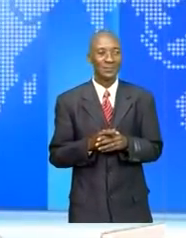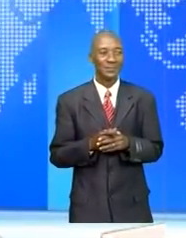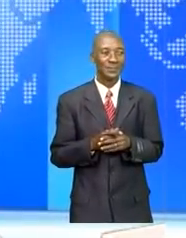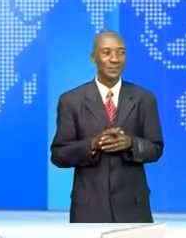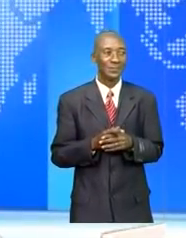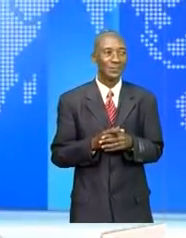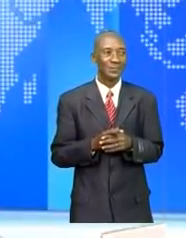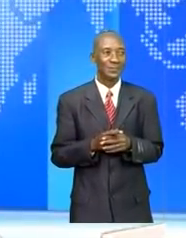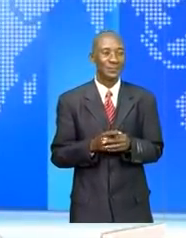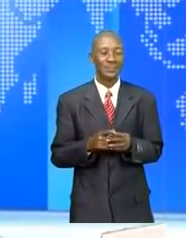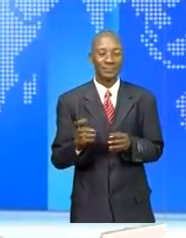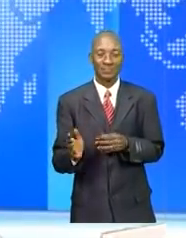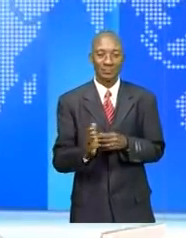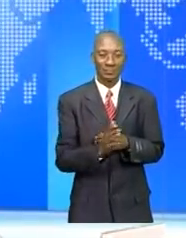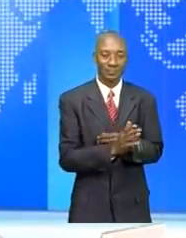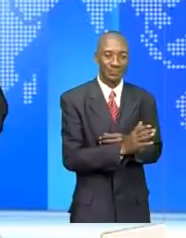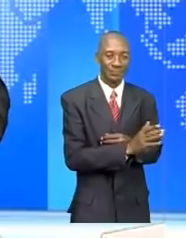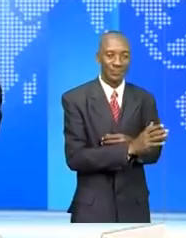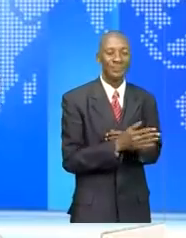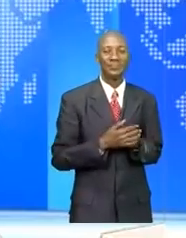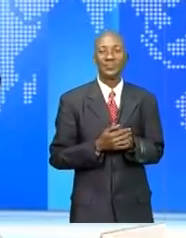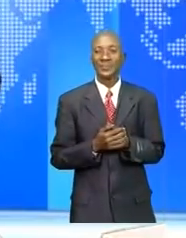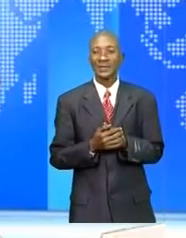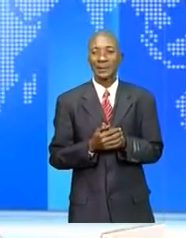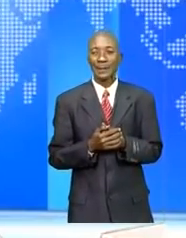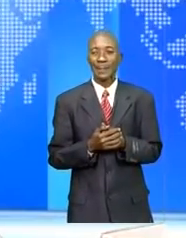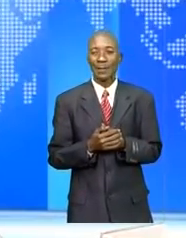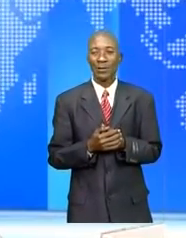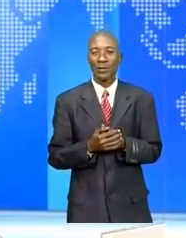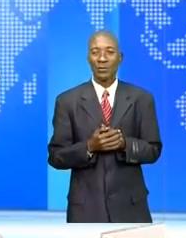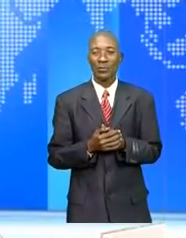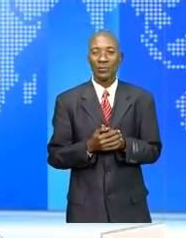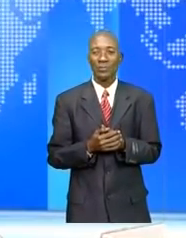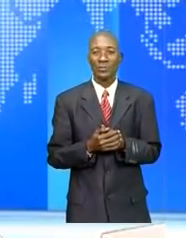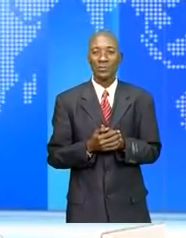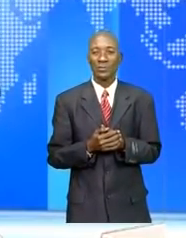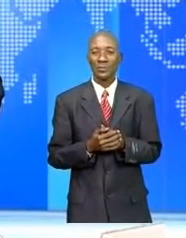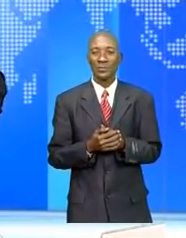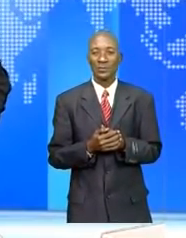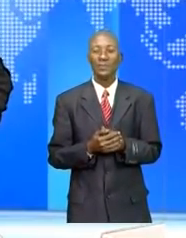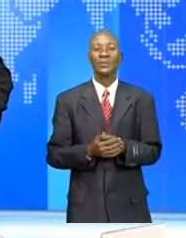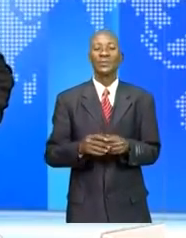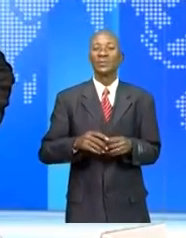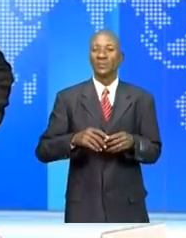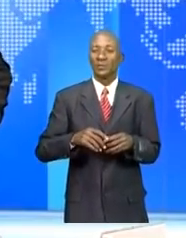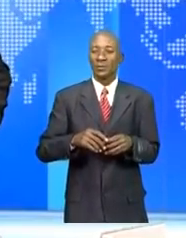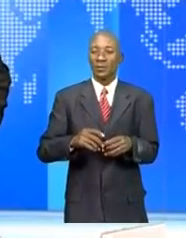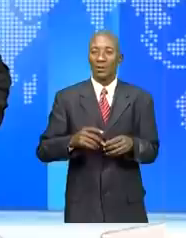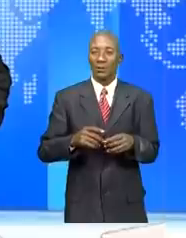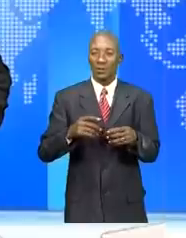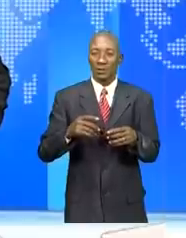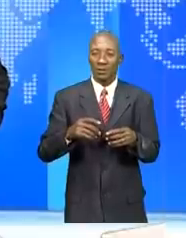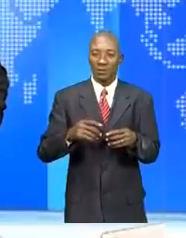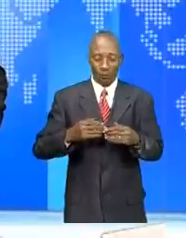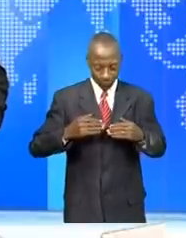Certaines ont immortalisé la pensée à travers les écrits, d'autres la chanson et d'autres encore dans la politique. Le prix